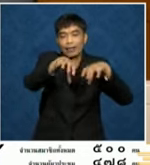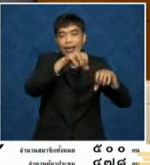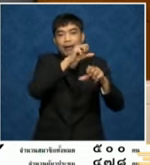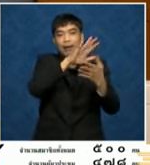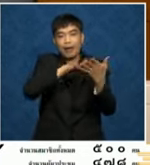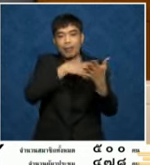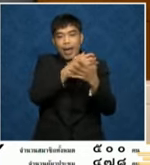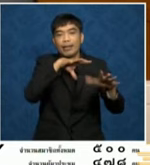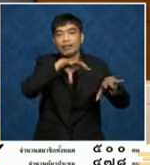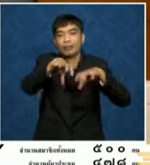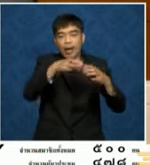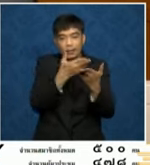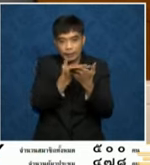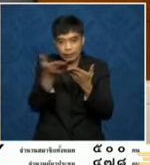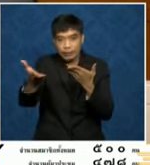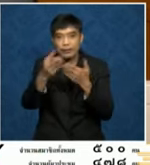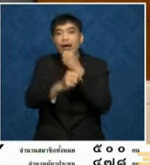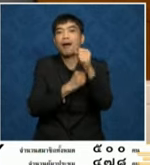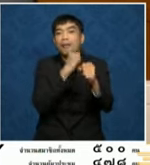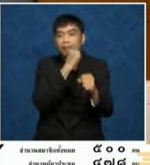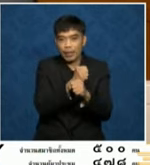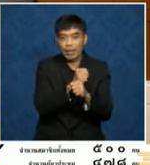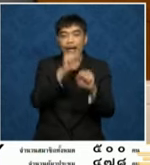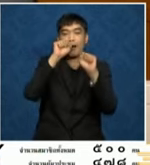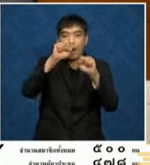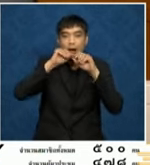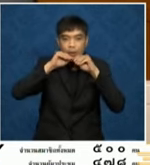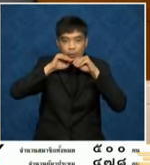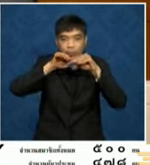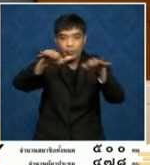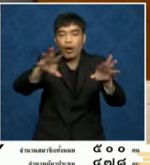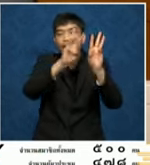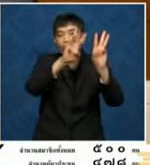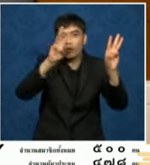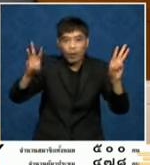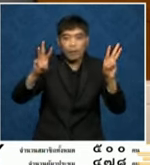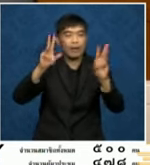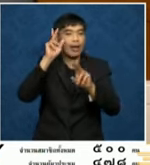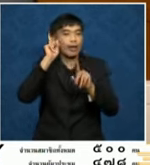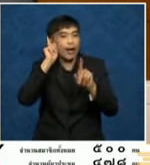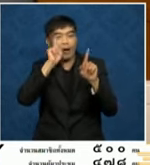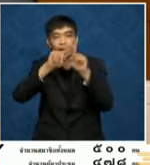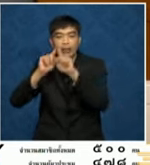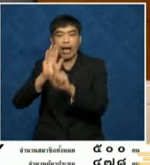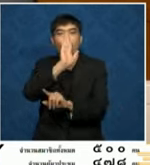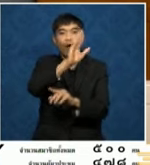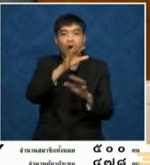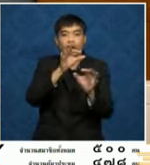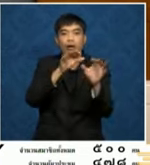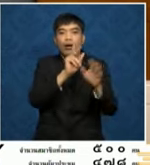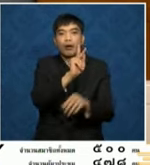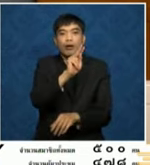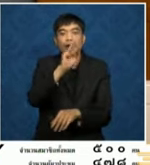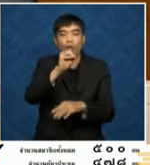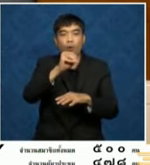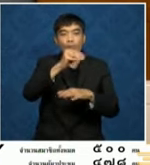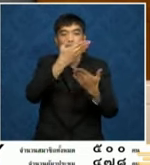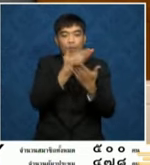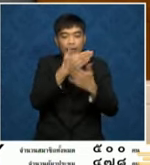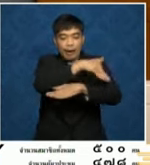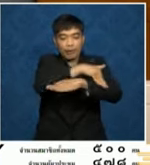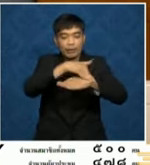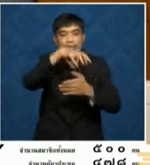จัดซื้อประจำปีและประกาศเผยแพร่ในระบบเครือข่ายสารสนเทศของกรมบัญชีกลางและของหน่วยงานของรัฐ